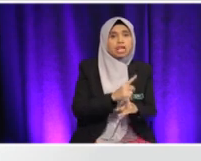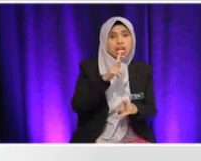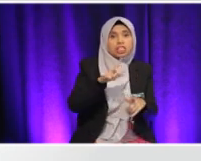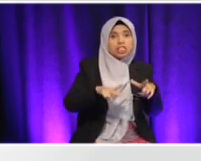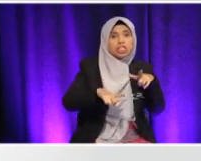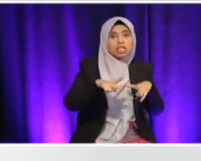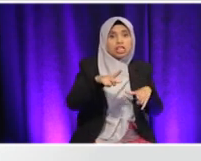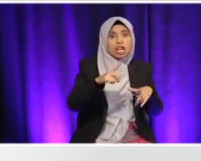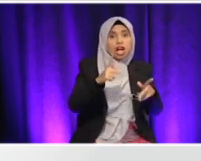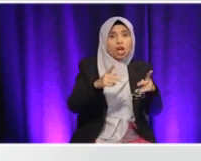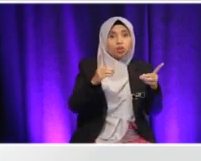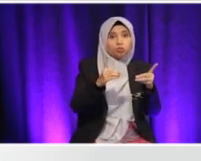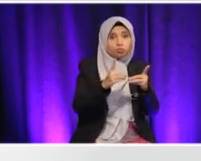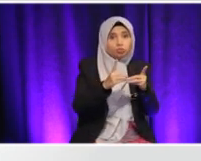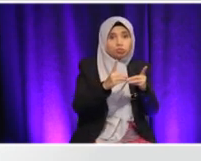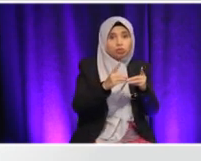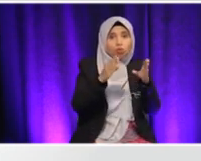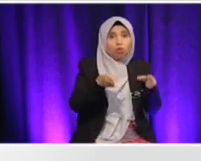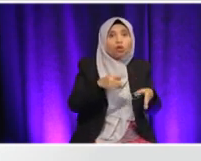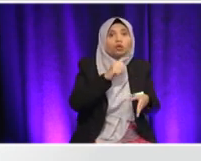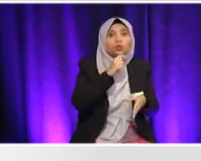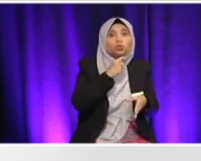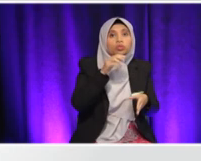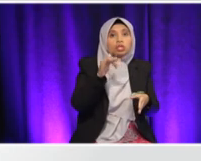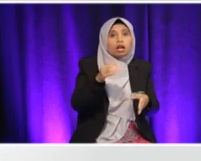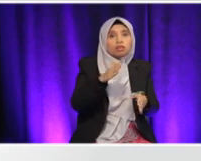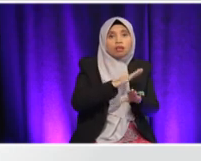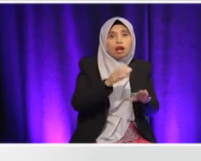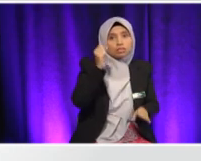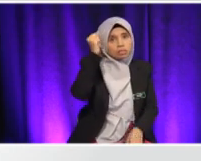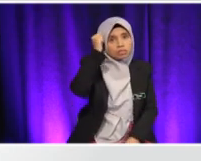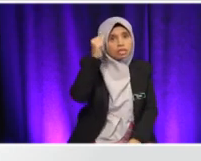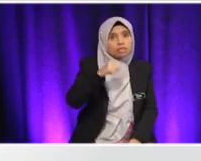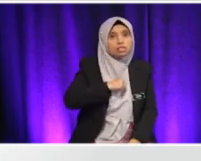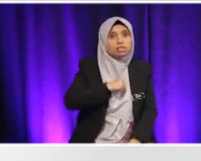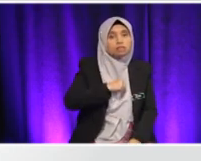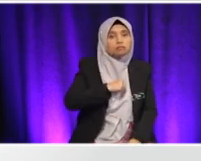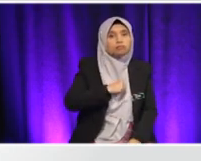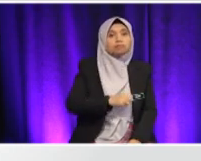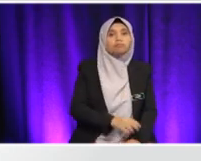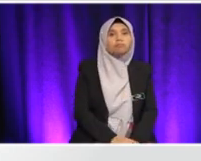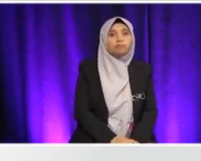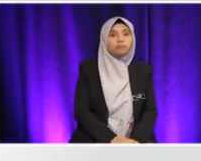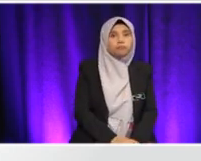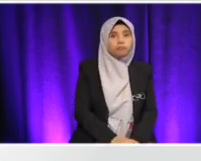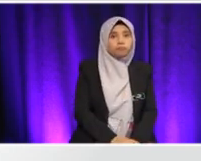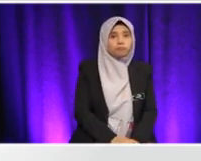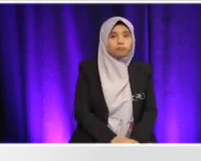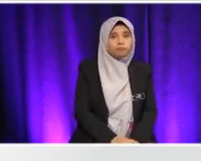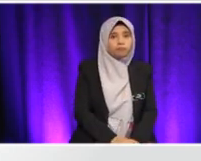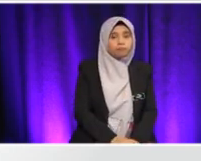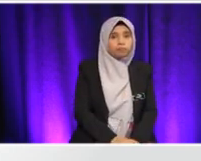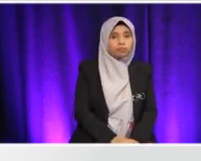kalau jumpa warga emas yang tidak sadarkan diri kita minta bantuan awal lepas semua memeriksa dengan kaidah abcd